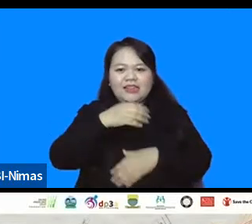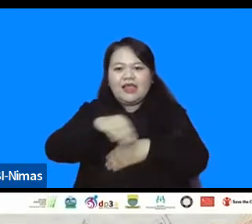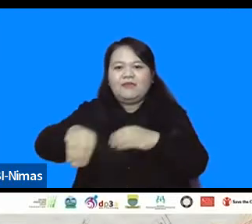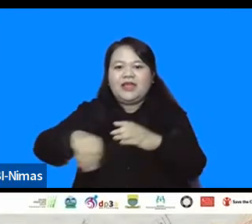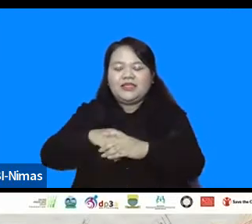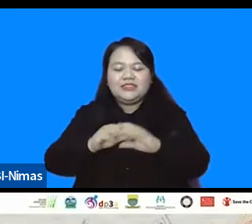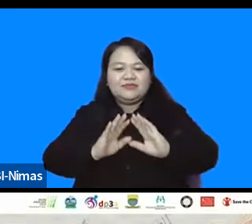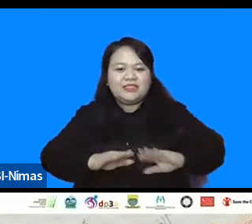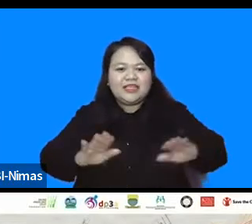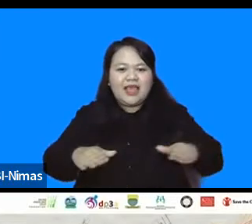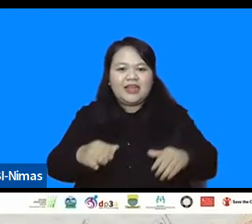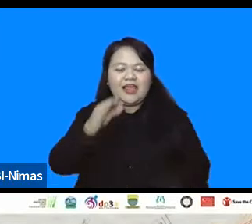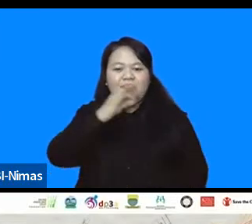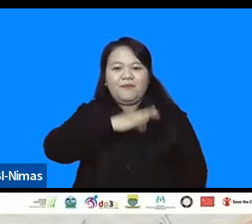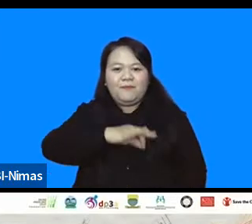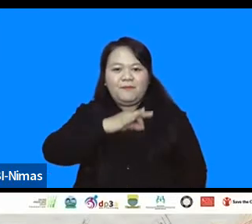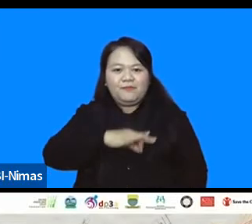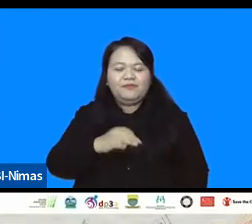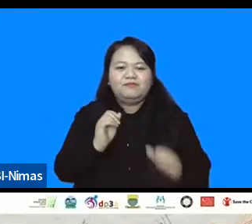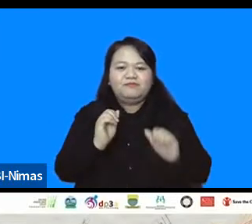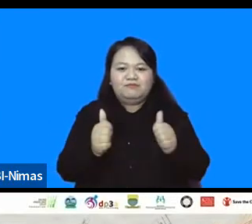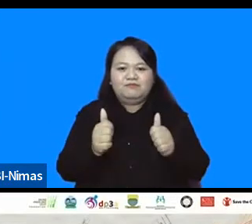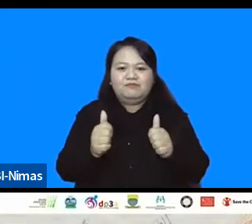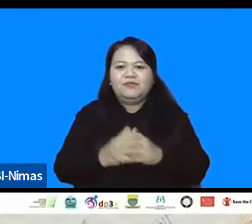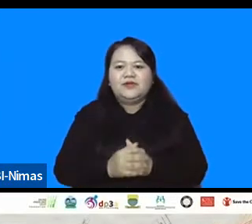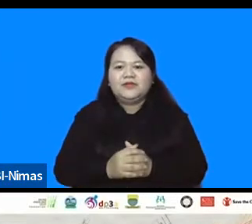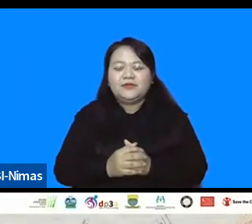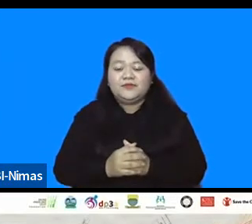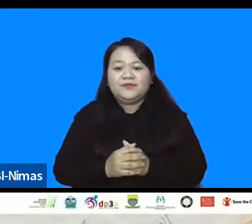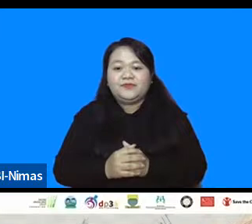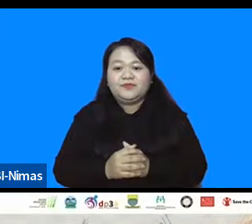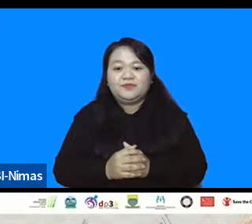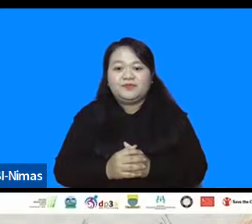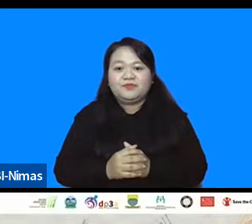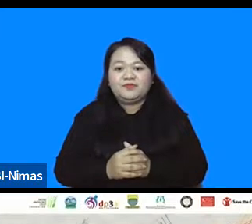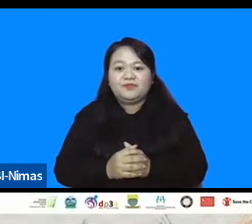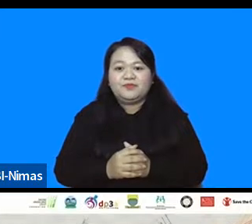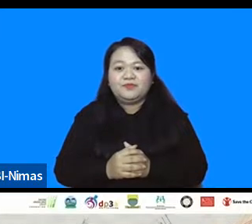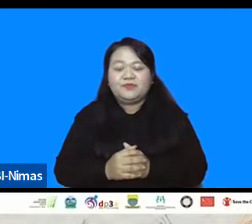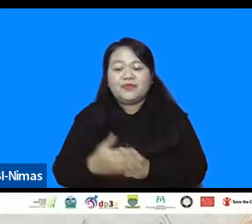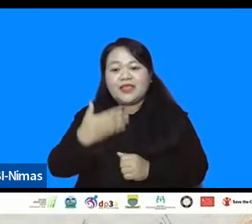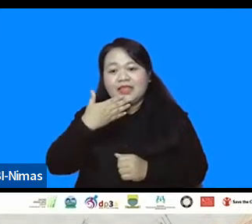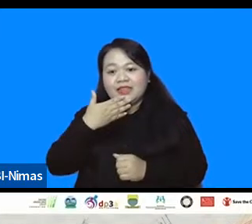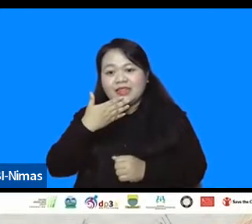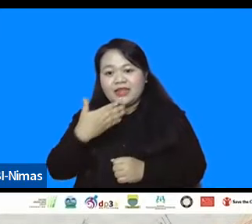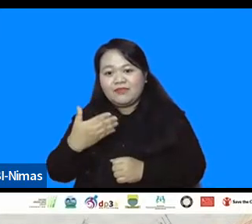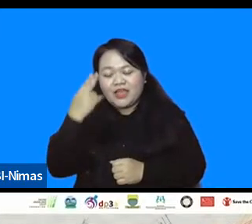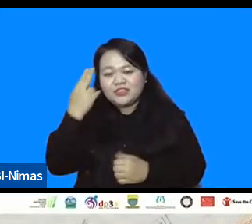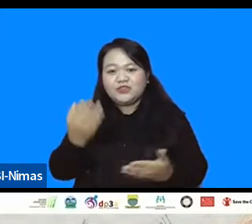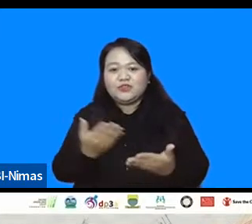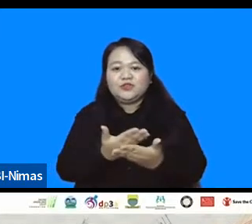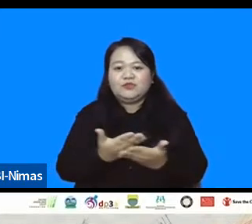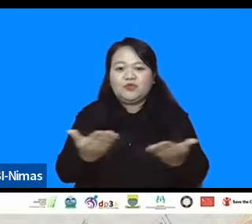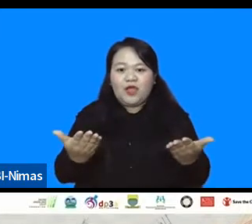partisipasi anak yang bermakna. Nah, Isal juga mau berterima kasih kepada